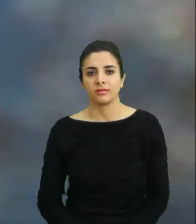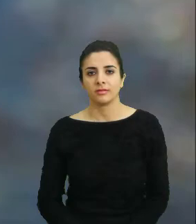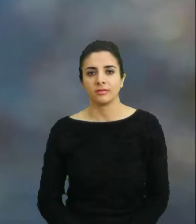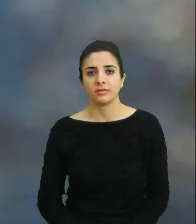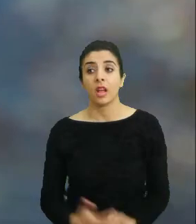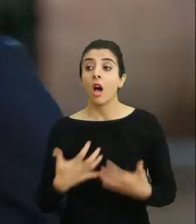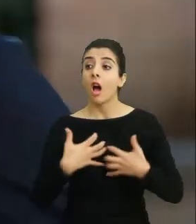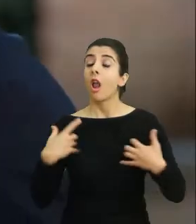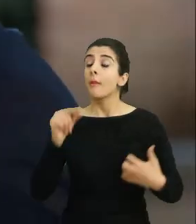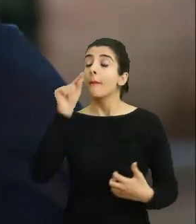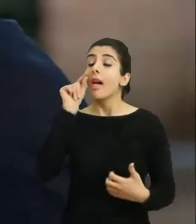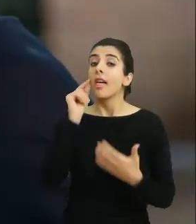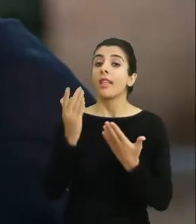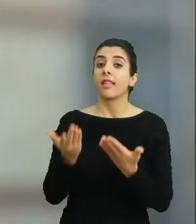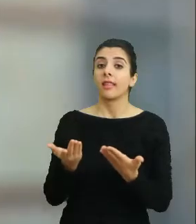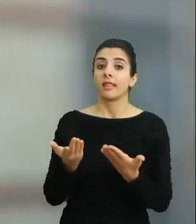Kahraman Bey,